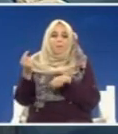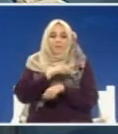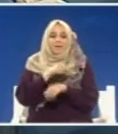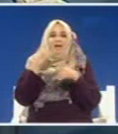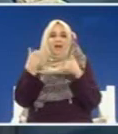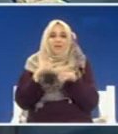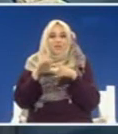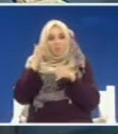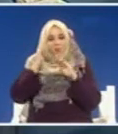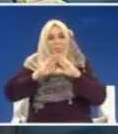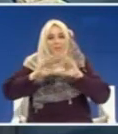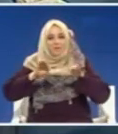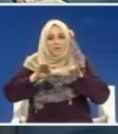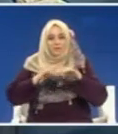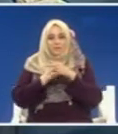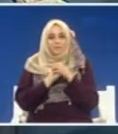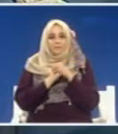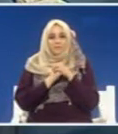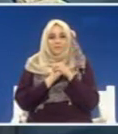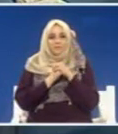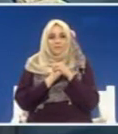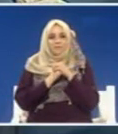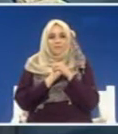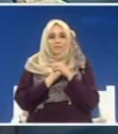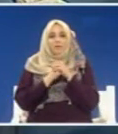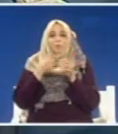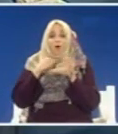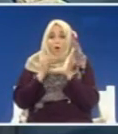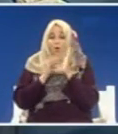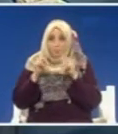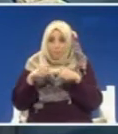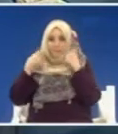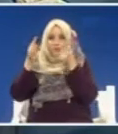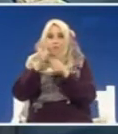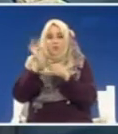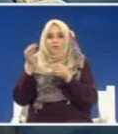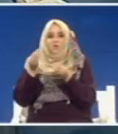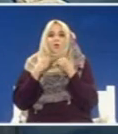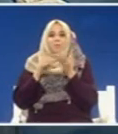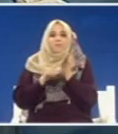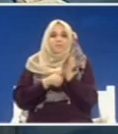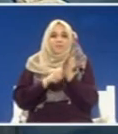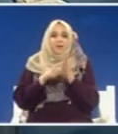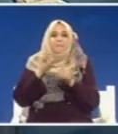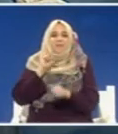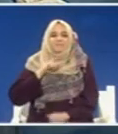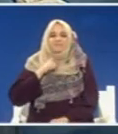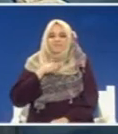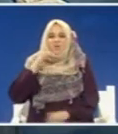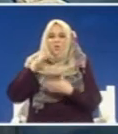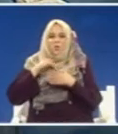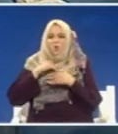حامل فضيلة الشيخ، ولكن انا عاود سافرت لفرنسا وعطاوني حق بنتي، ولكن الضمير ديالي مازال يعذبني فضيلة